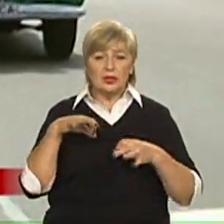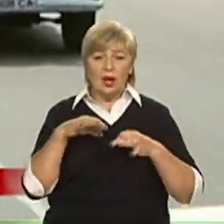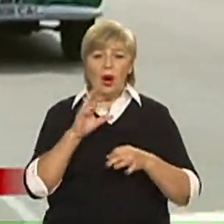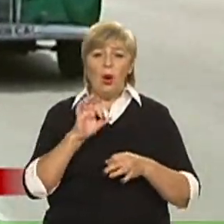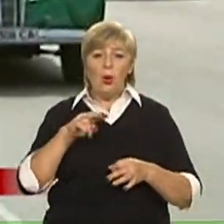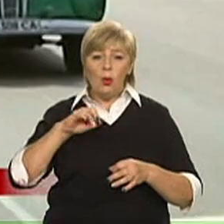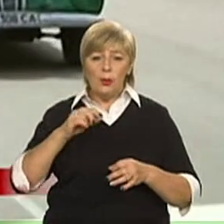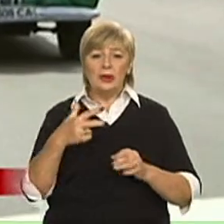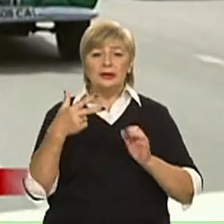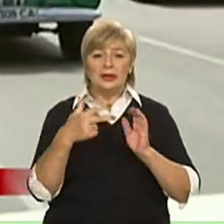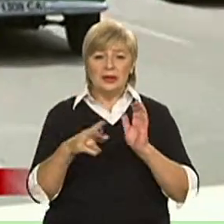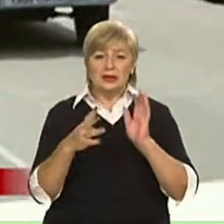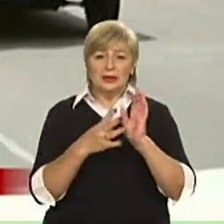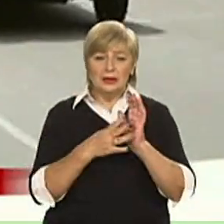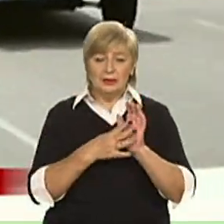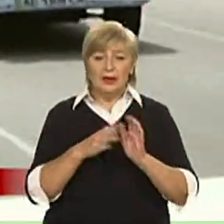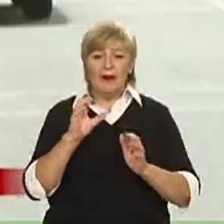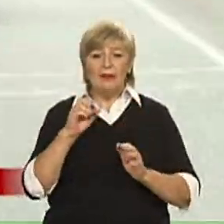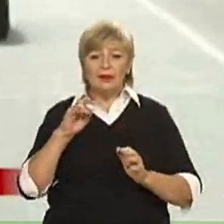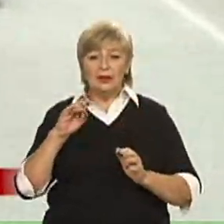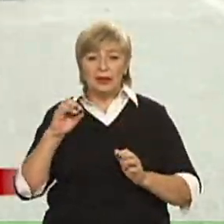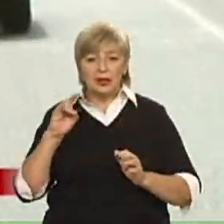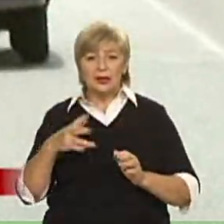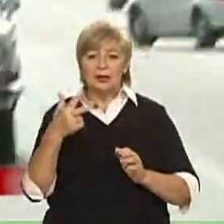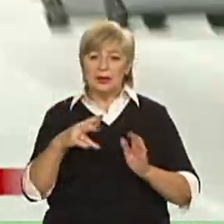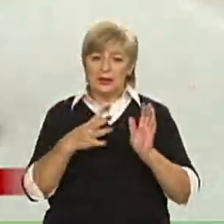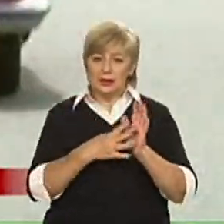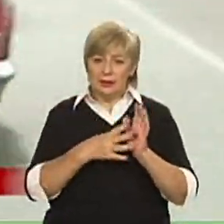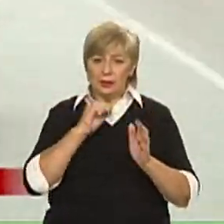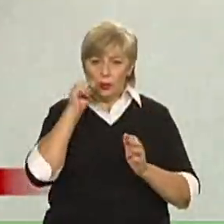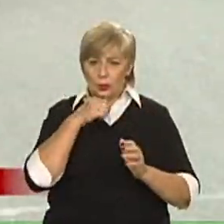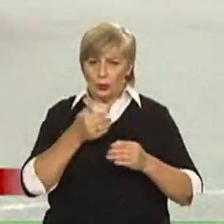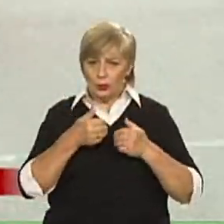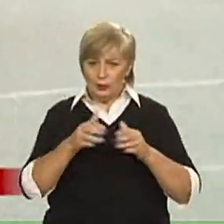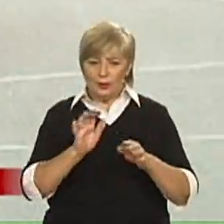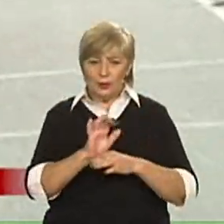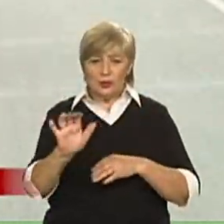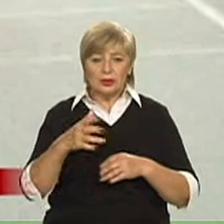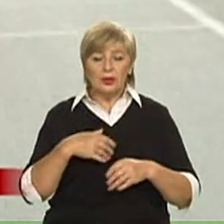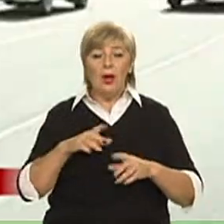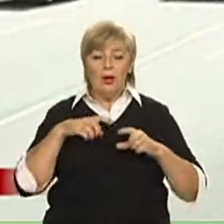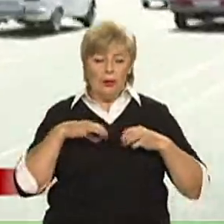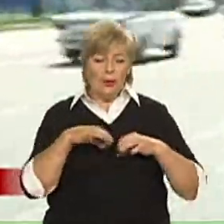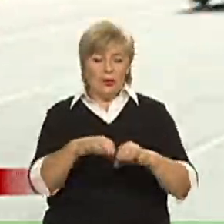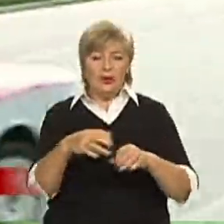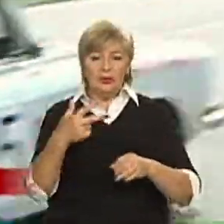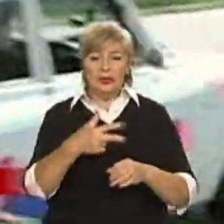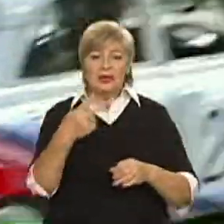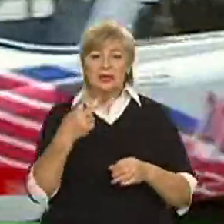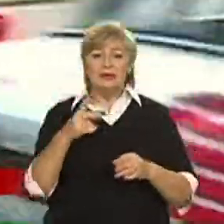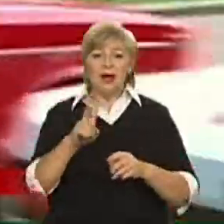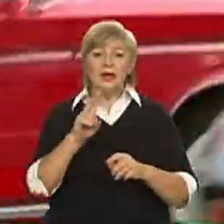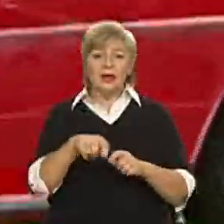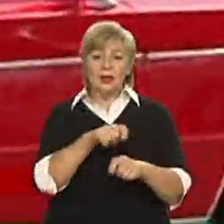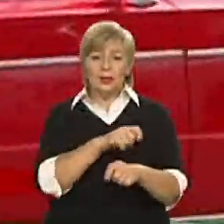Opel 39-го року, Wanderer 39-го. Автомобілі цього дня проїдуть 32 кілометри, долатимуть